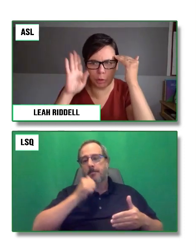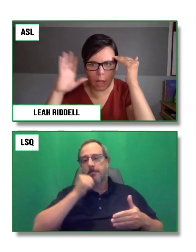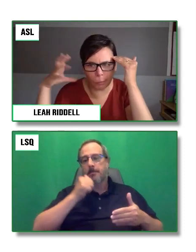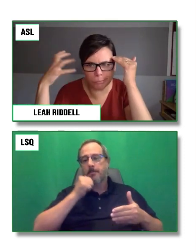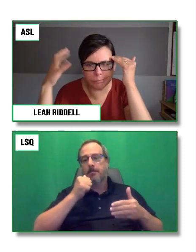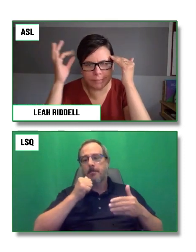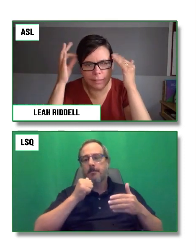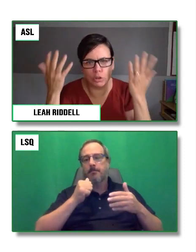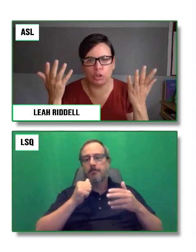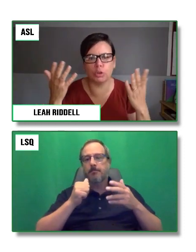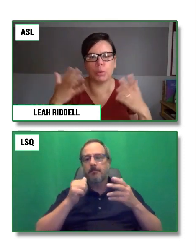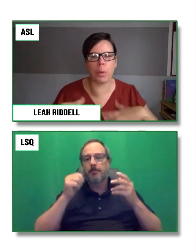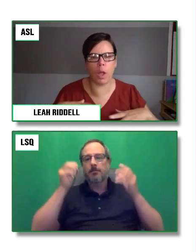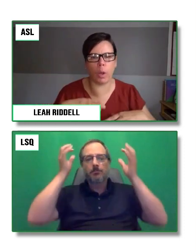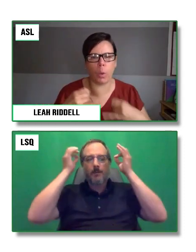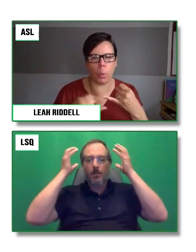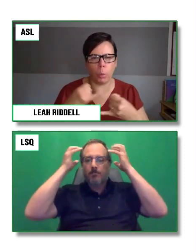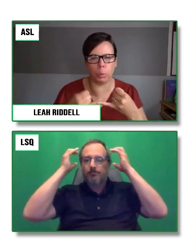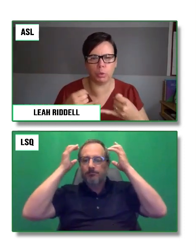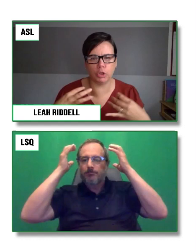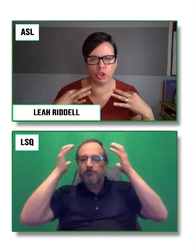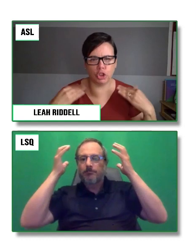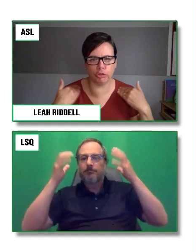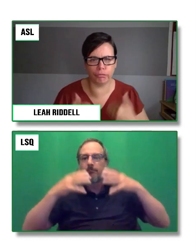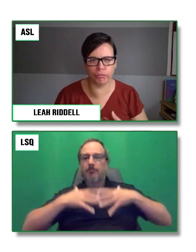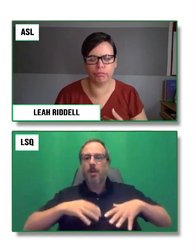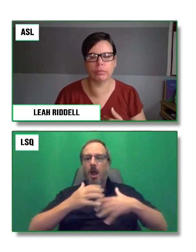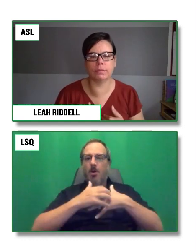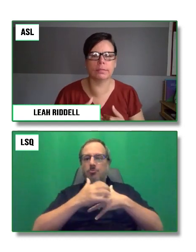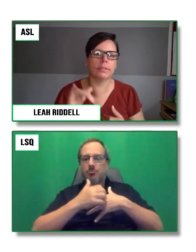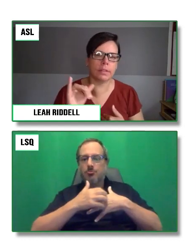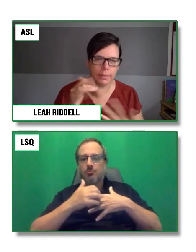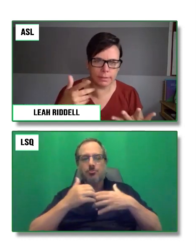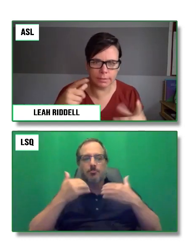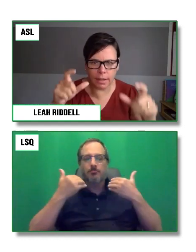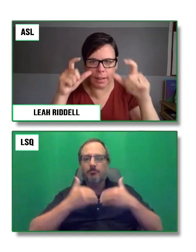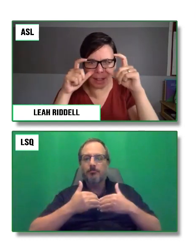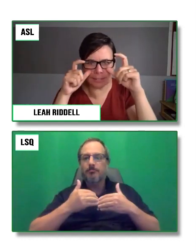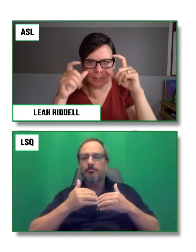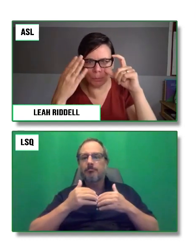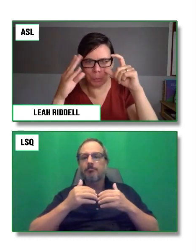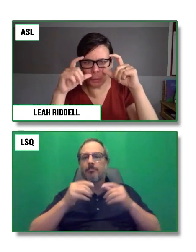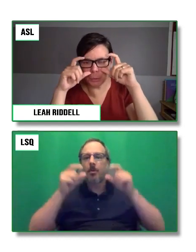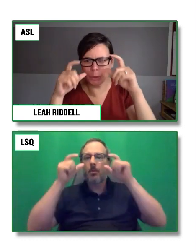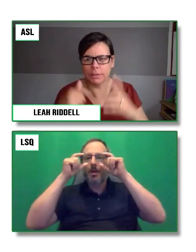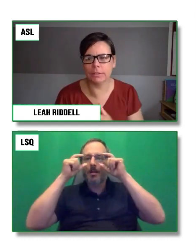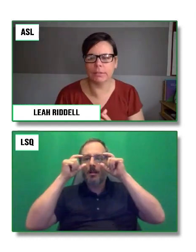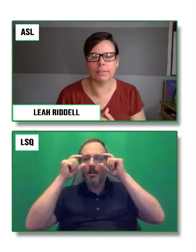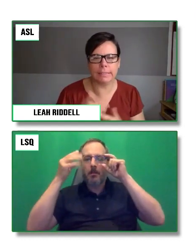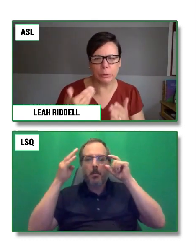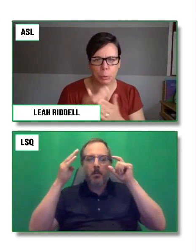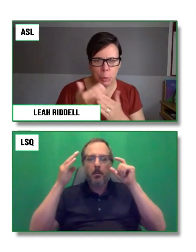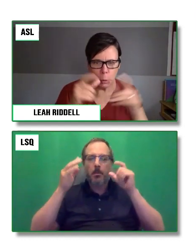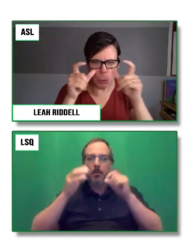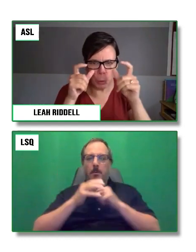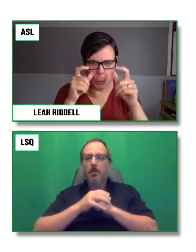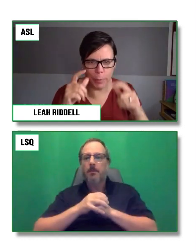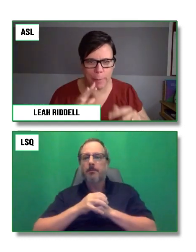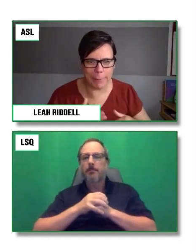Alors, bonjour, je suis une femme blanche avec des cheveux courts bruns. Je porte